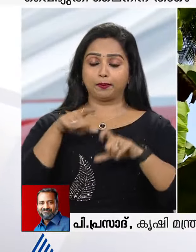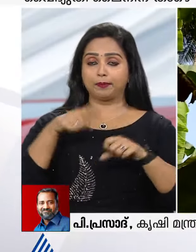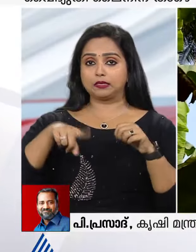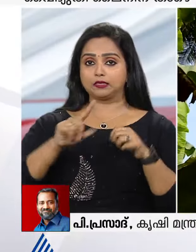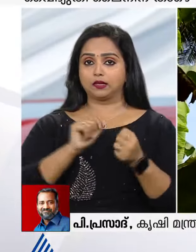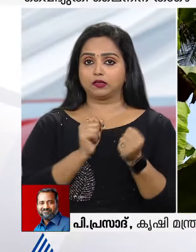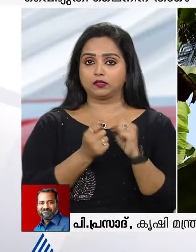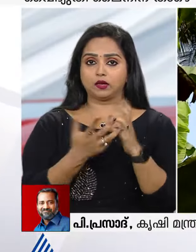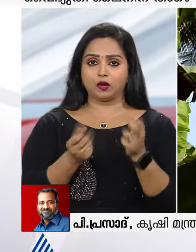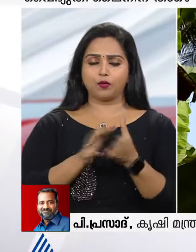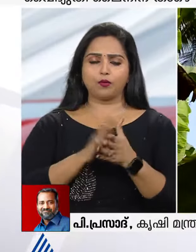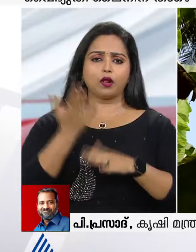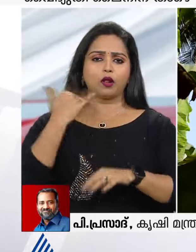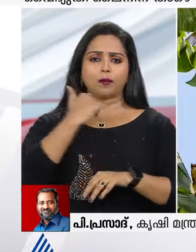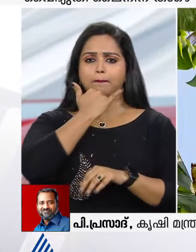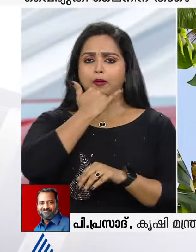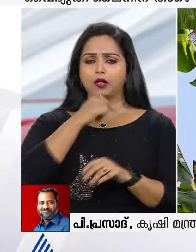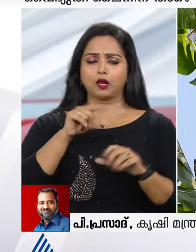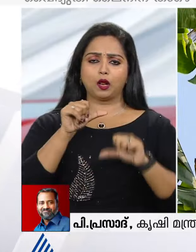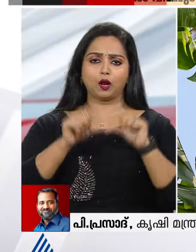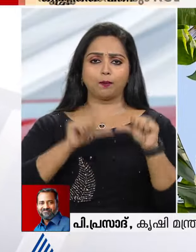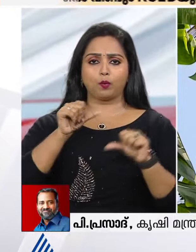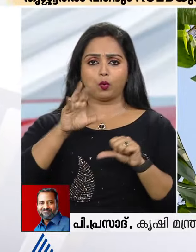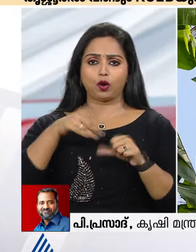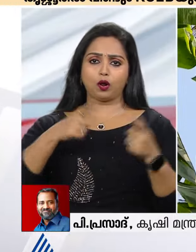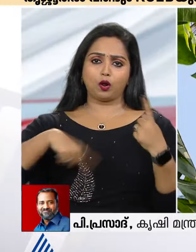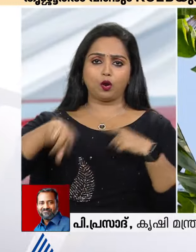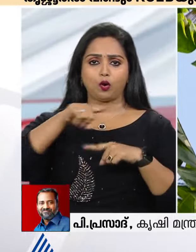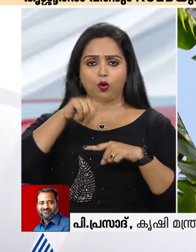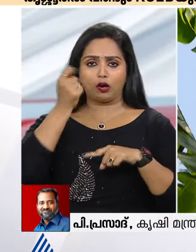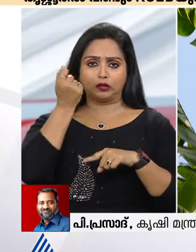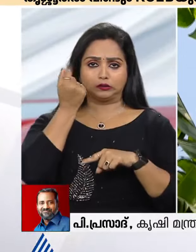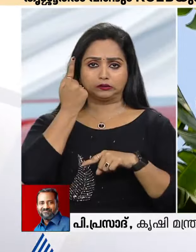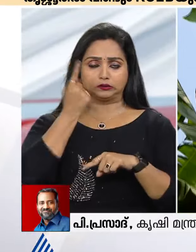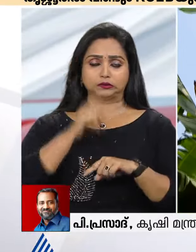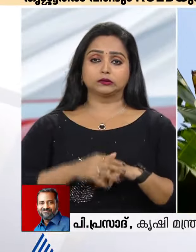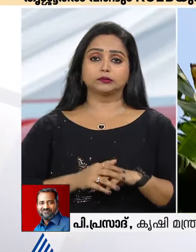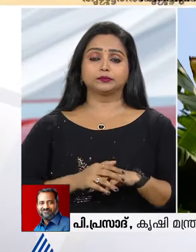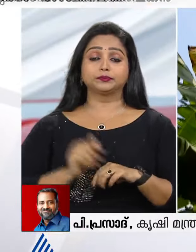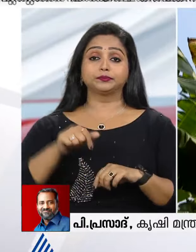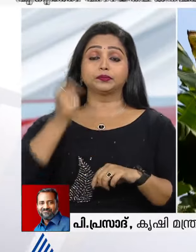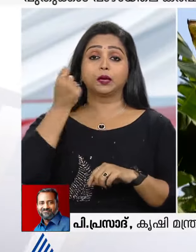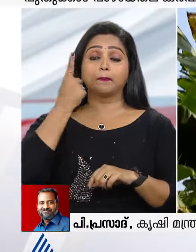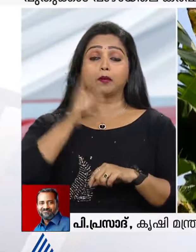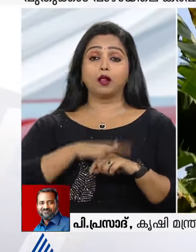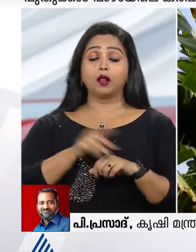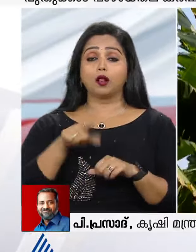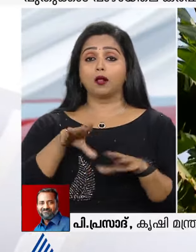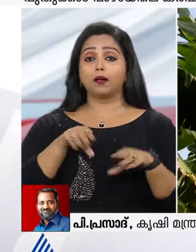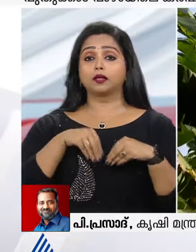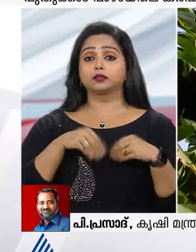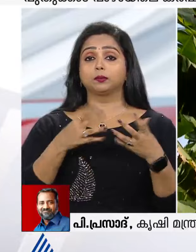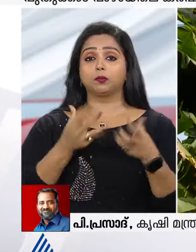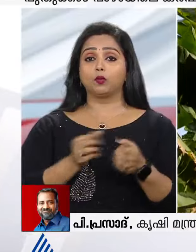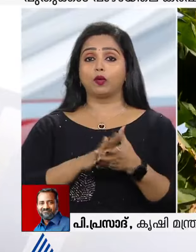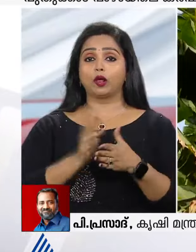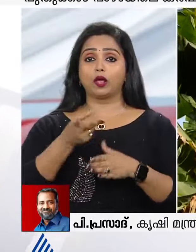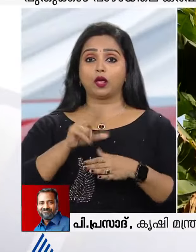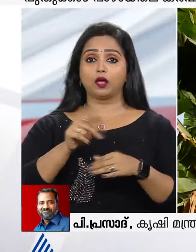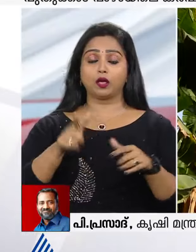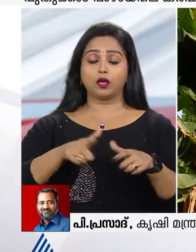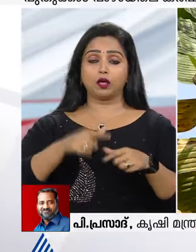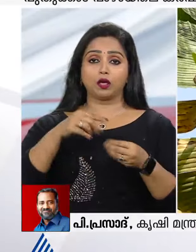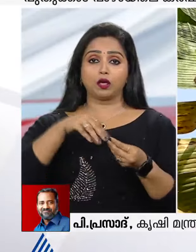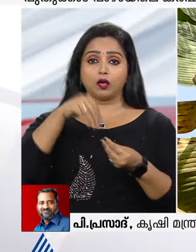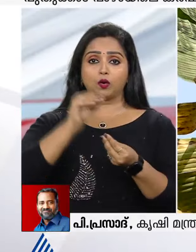ഇവിടെ ചെയ്തതാണ്, തെറ്റായ നടപടിയാണെന്ന് എല്ലാവരും വിലയിരുത്തിയതാണ്. അങ്ങനെ ബോധ്യപ്പെടേണ്ട ഒരു കാര്യമാണ്. വീണ്ടും വാഴ കാണുമ്പോൾ വൈദ്യുതി